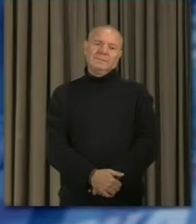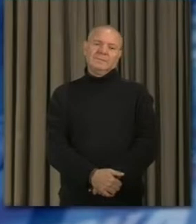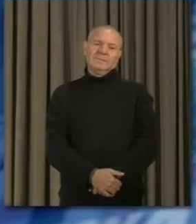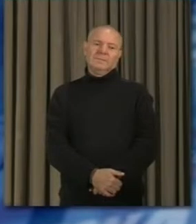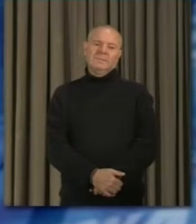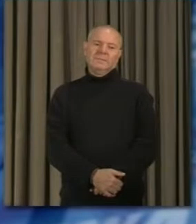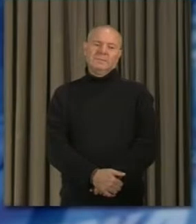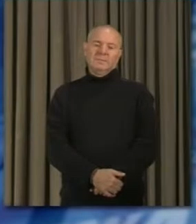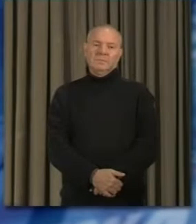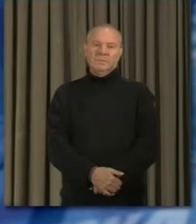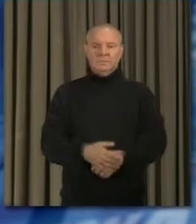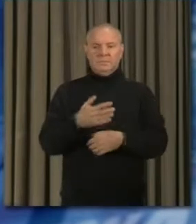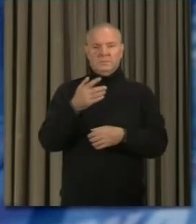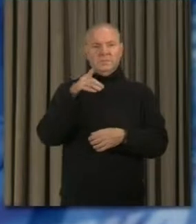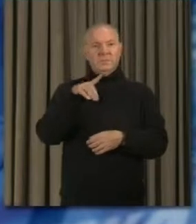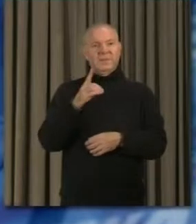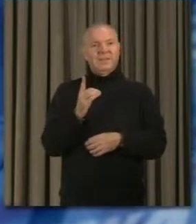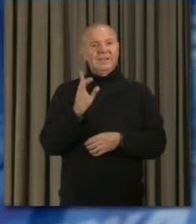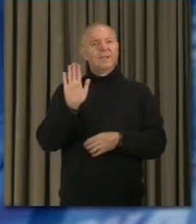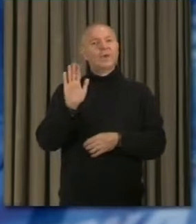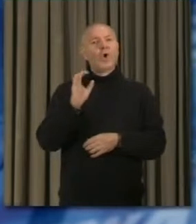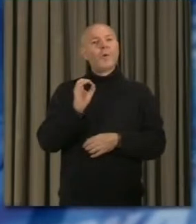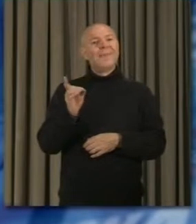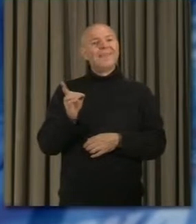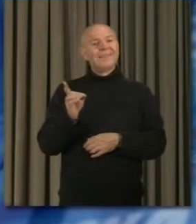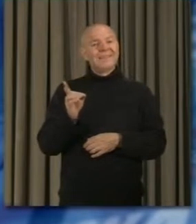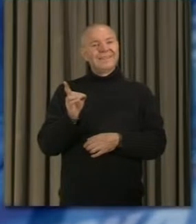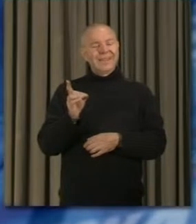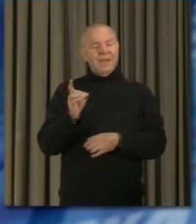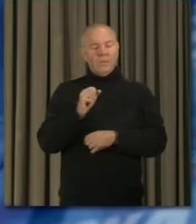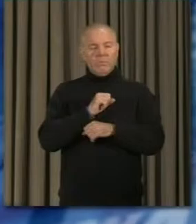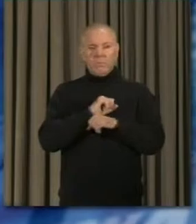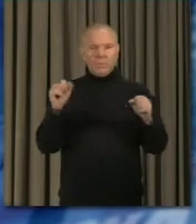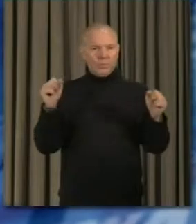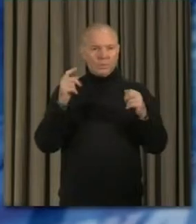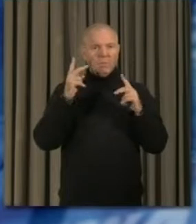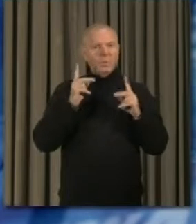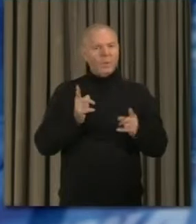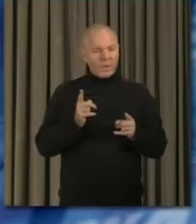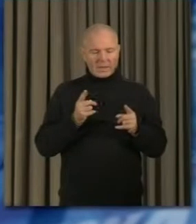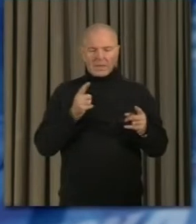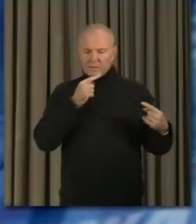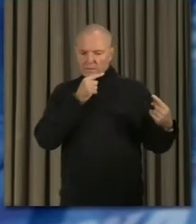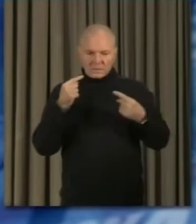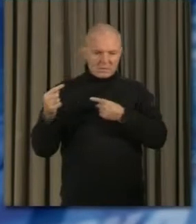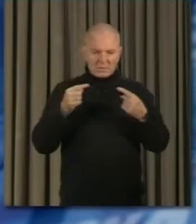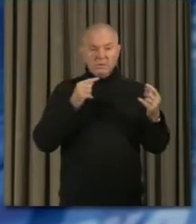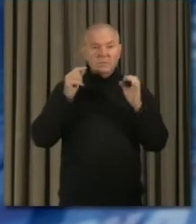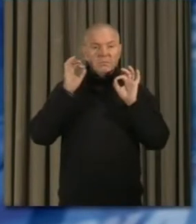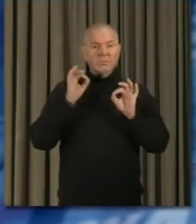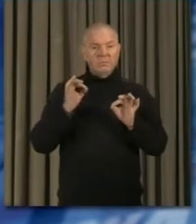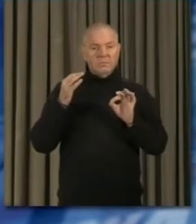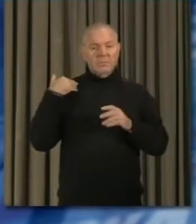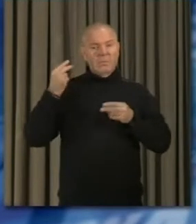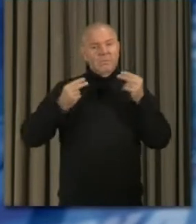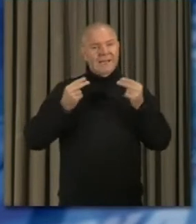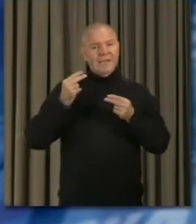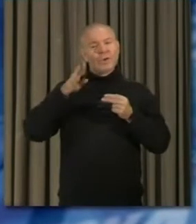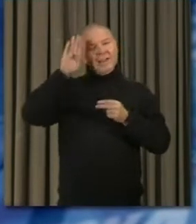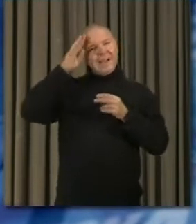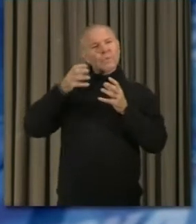La bomba esplosa nel PD di Omenia come prevedibile provoca scossoni in tutta la maggioranza. Già in occasione della discussione del bilancio il